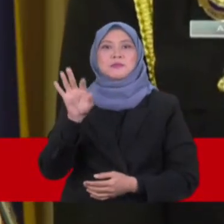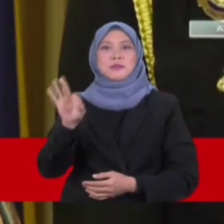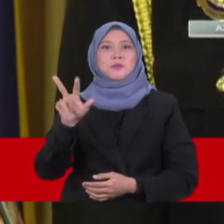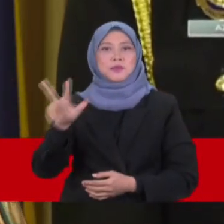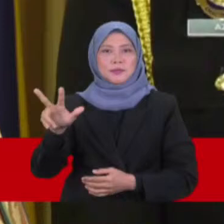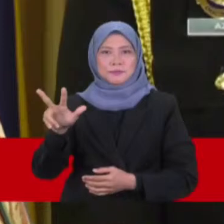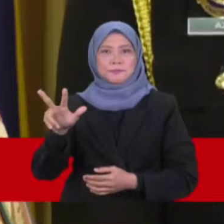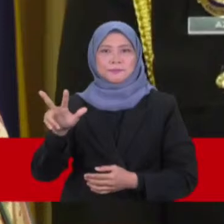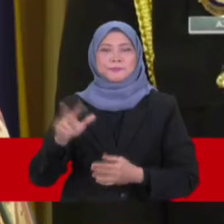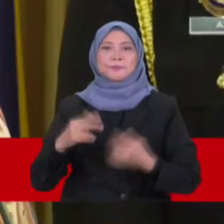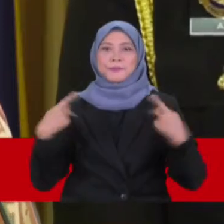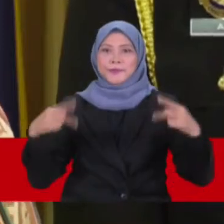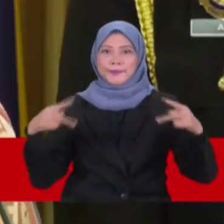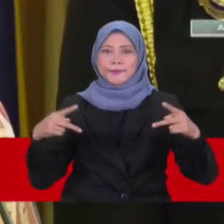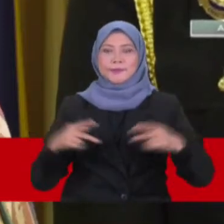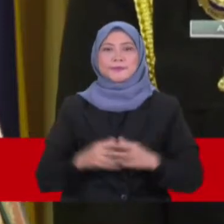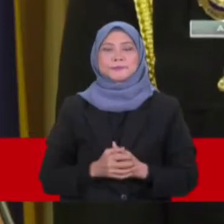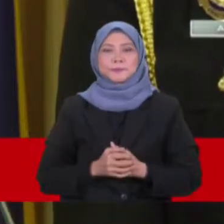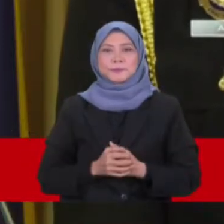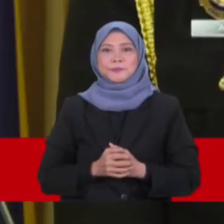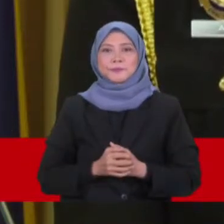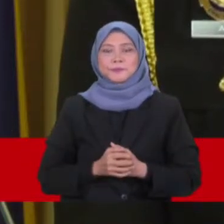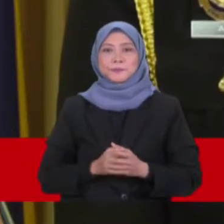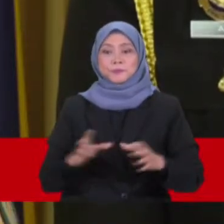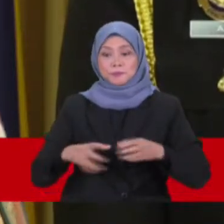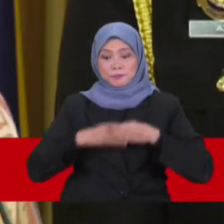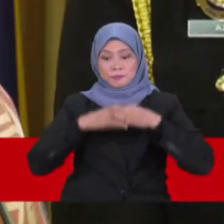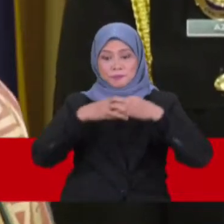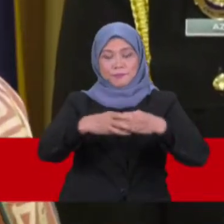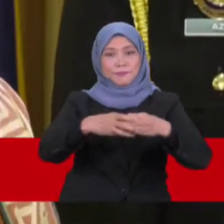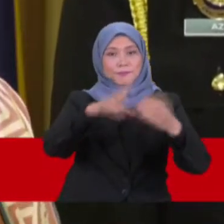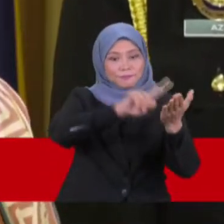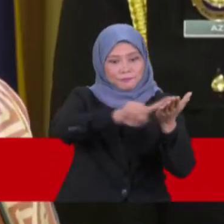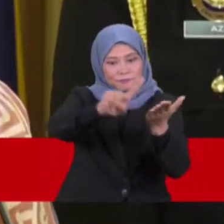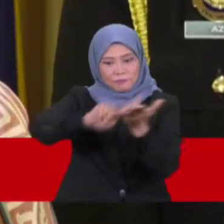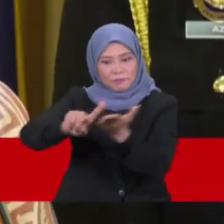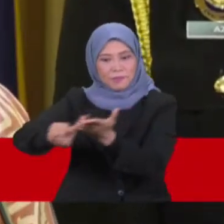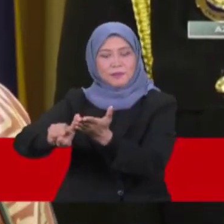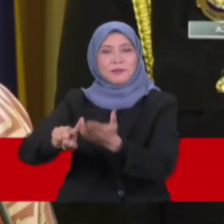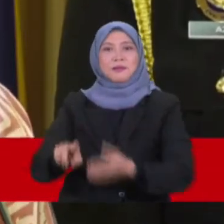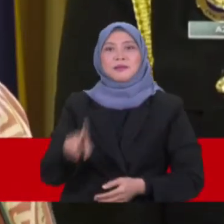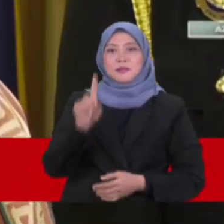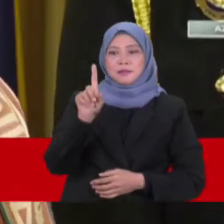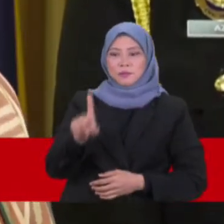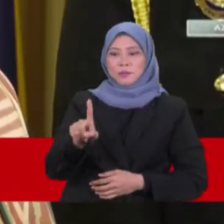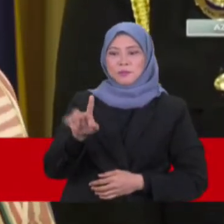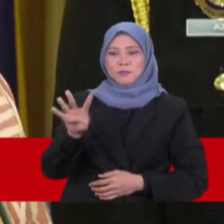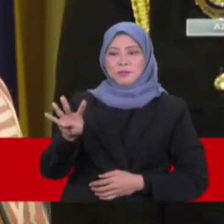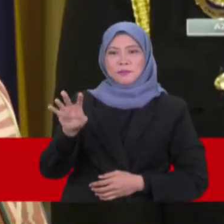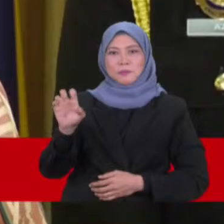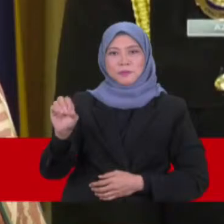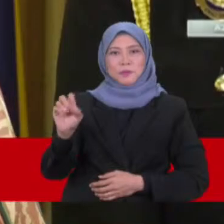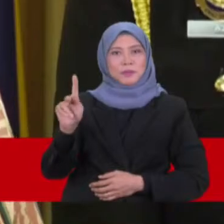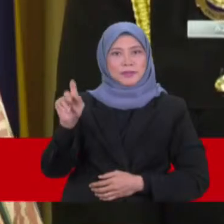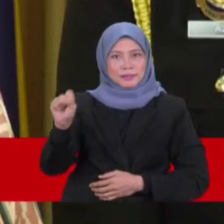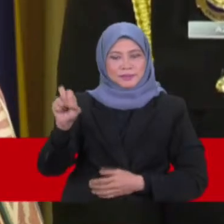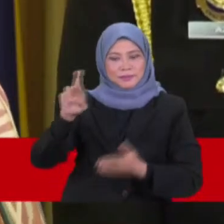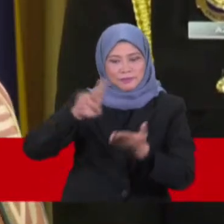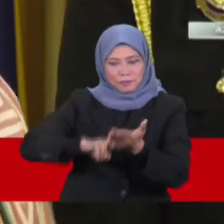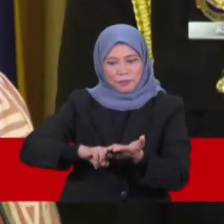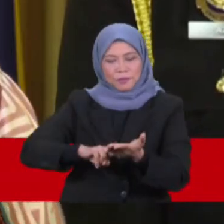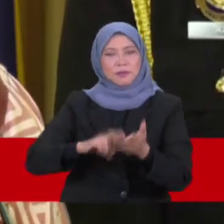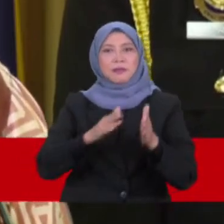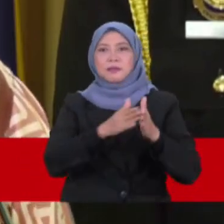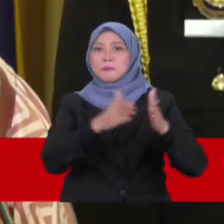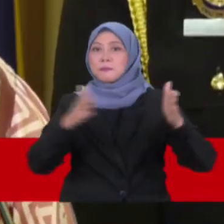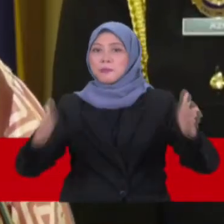25,493. Hasil daripada pemeriksaan itu, 140 kes direkodkan bagi